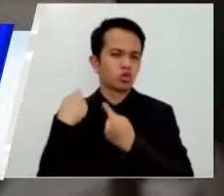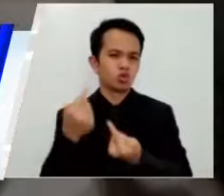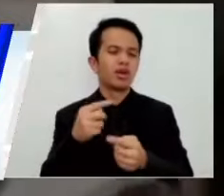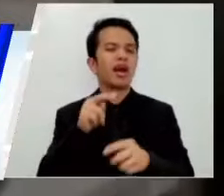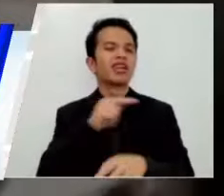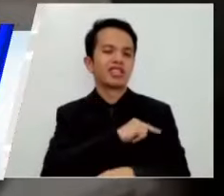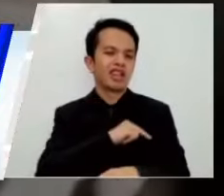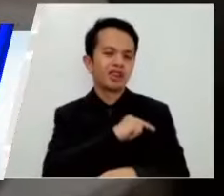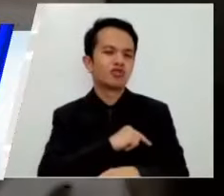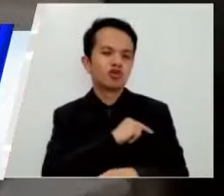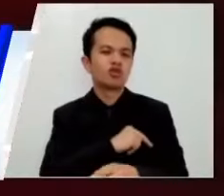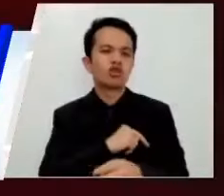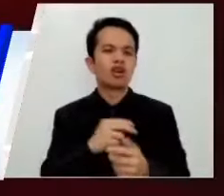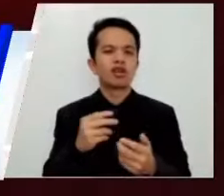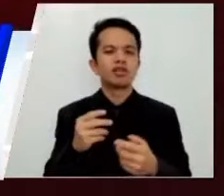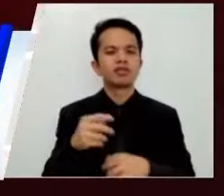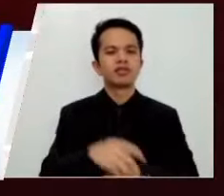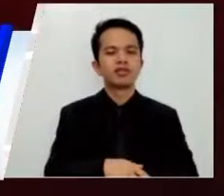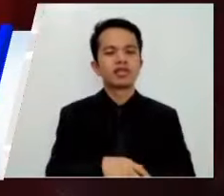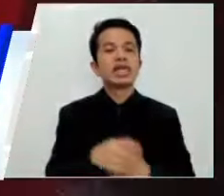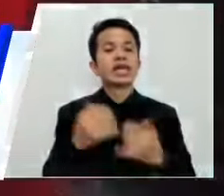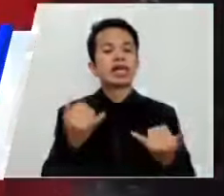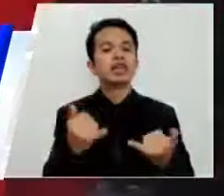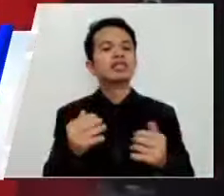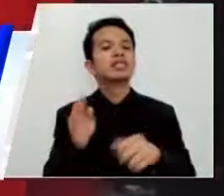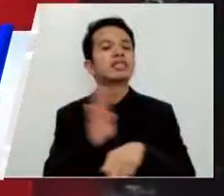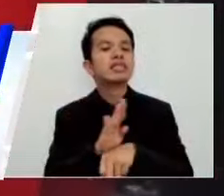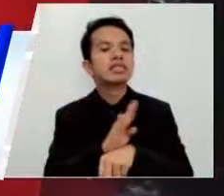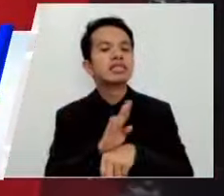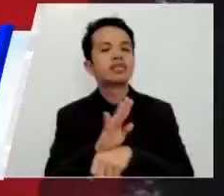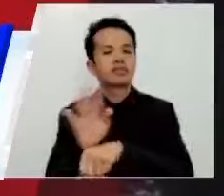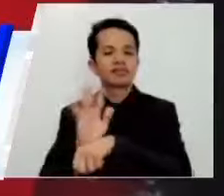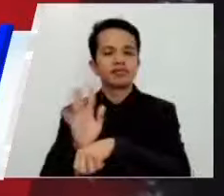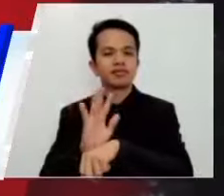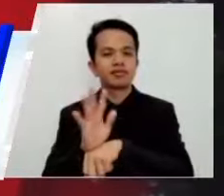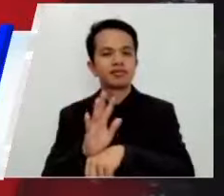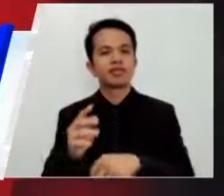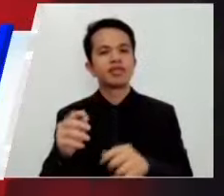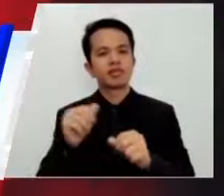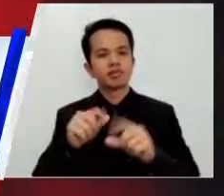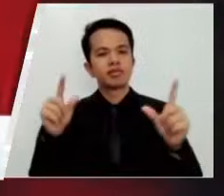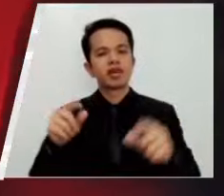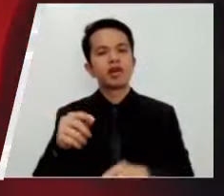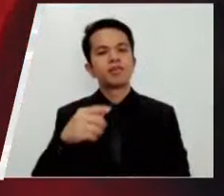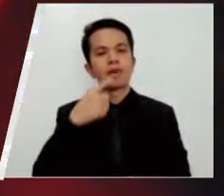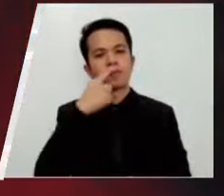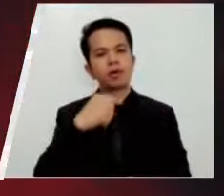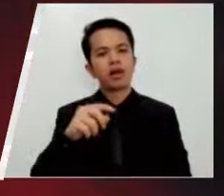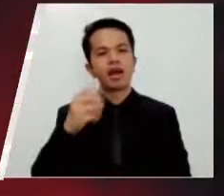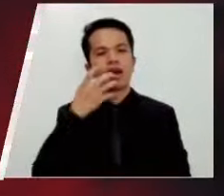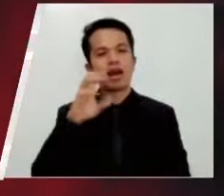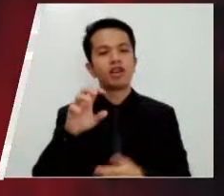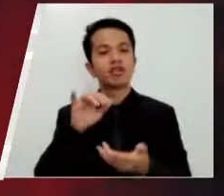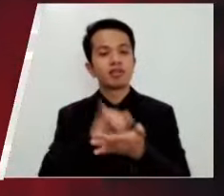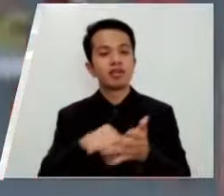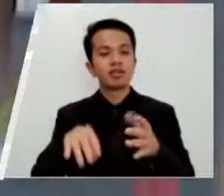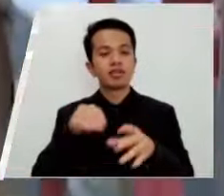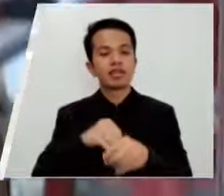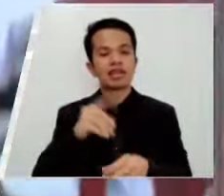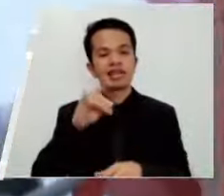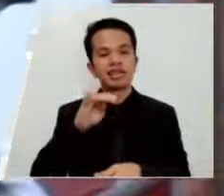isa. Sa ngayon, abala si Alden sa taping ng upcoming series na Pulang Araw kung saan nakasama niya si Dennis Trillo